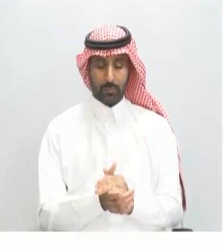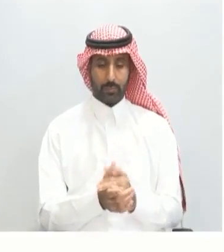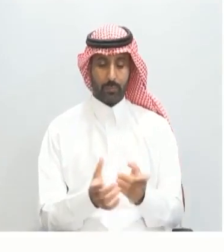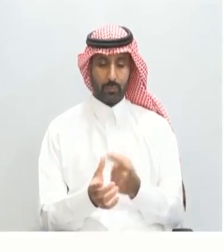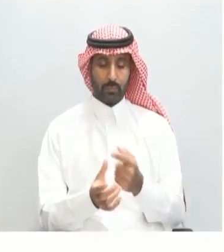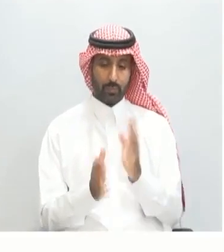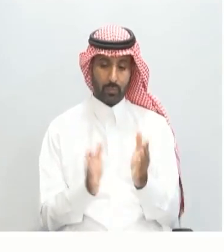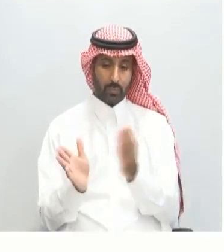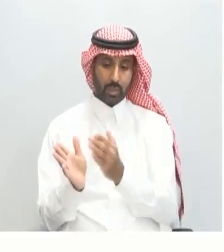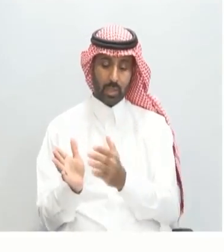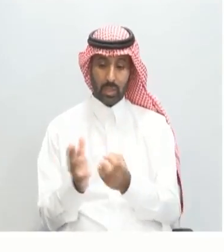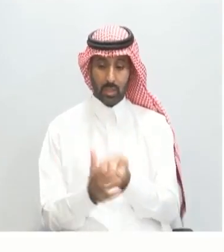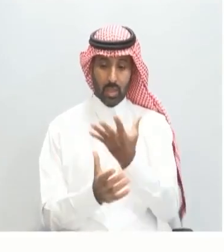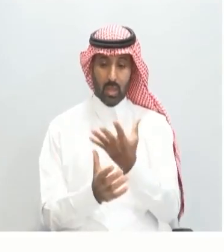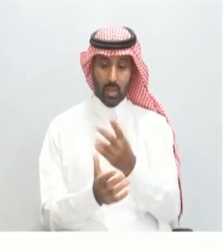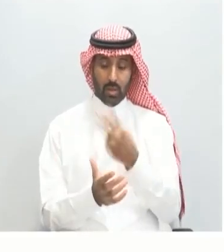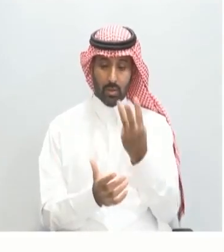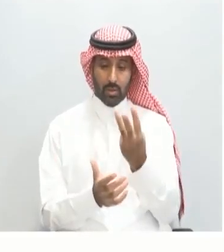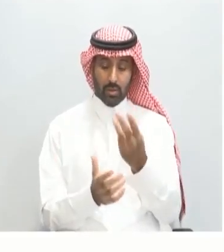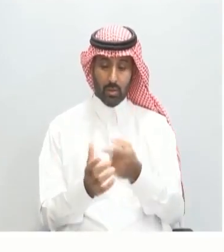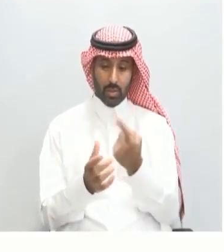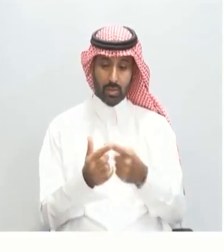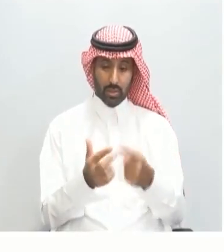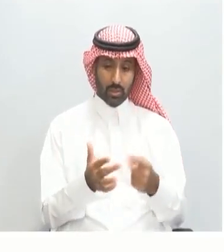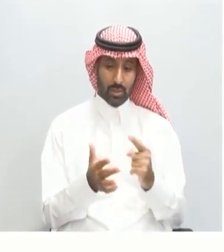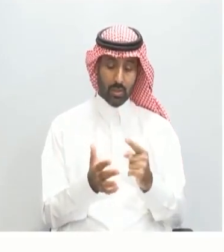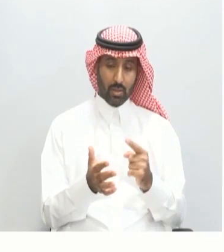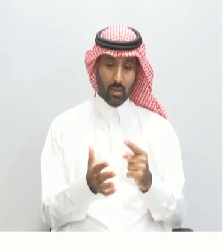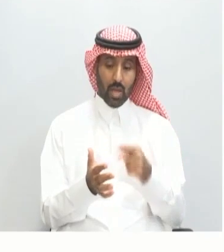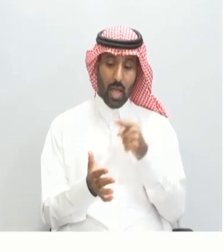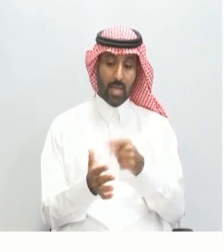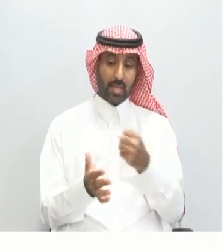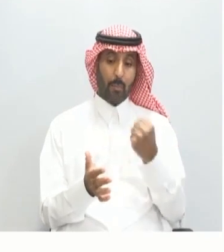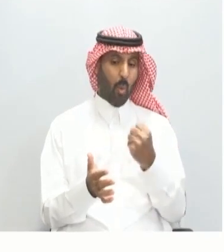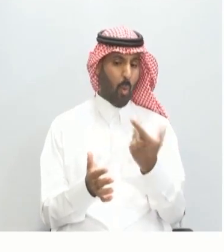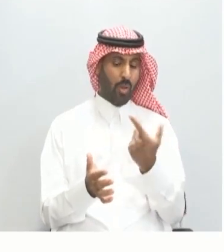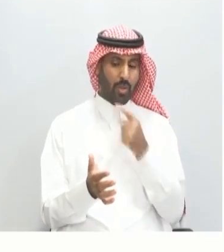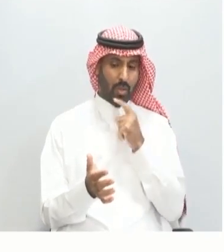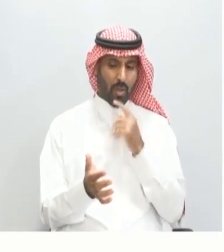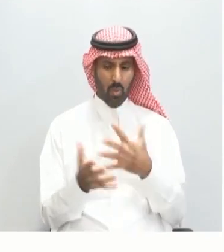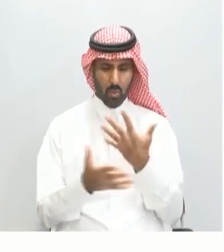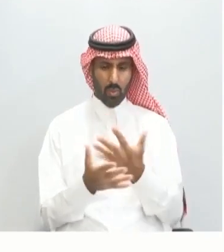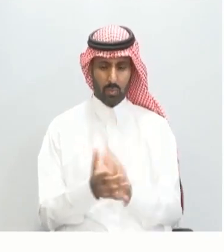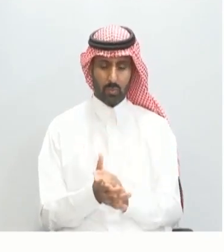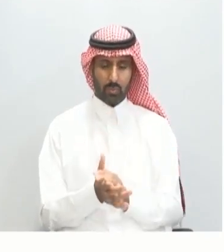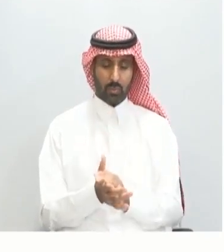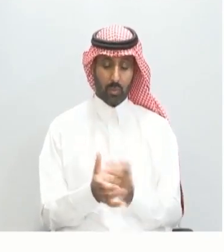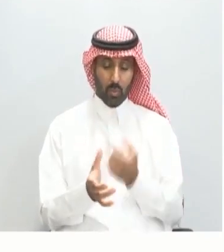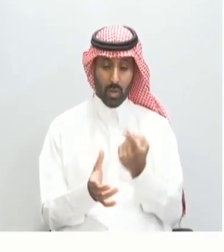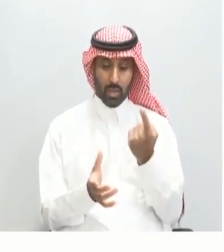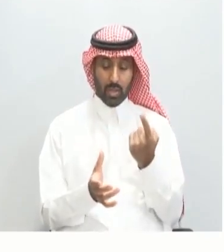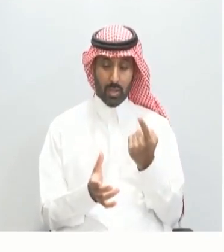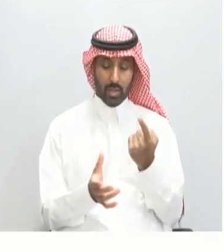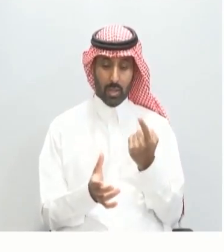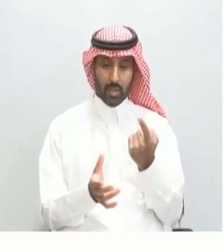البراكين تقسم الى ثلاثه اشكال او ثلاثه انواع حسب النشاطها وقوتها اولى